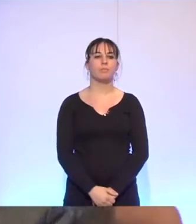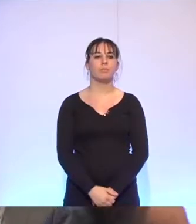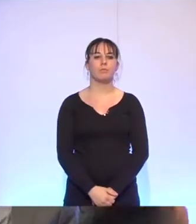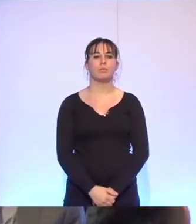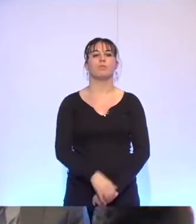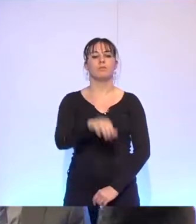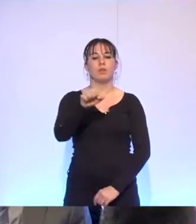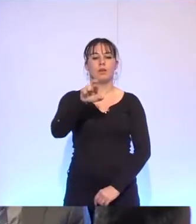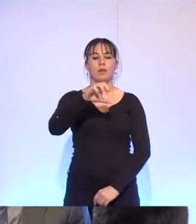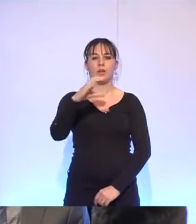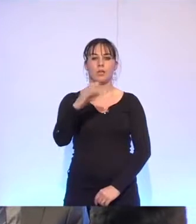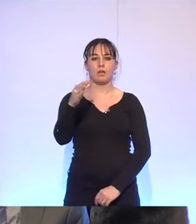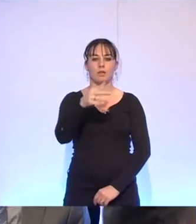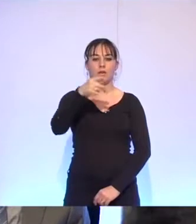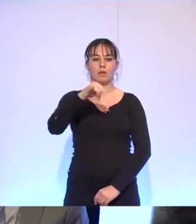Éric Piolle.